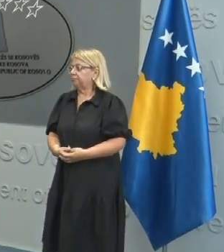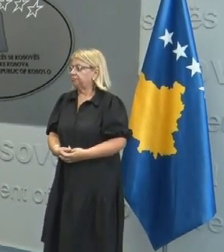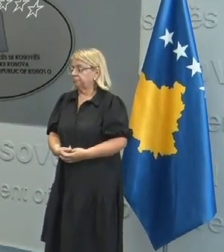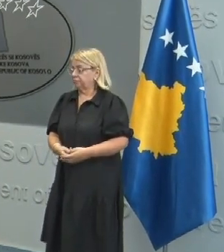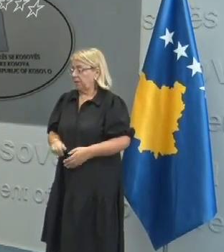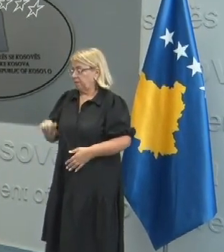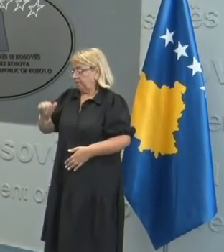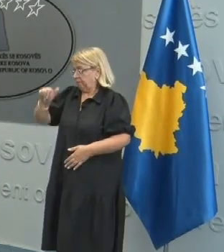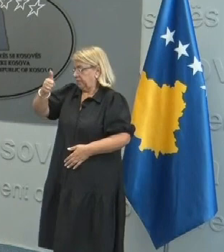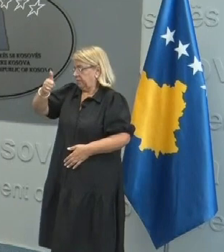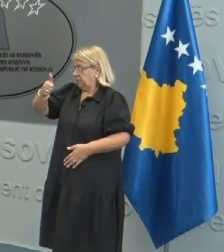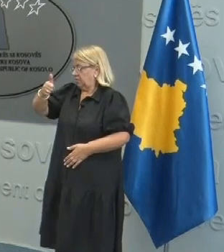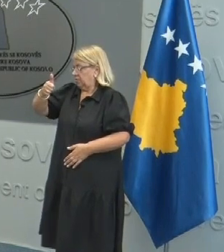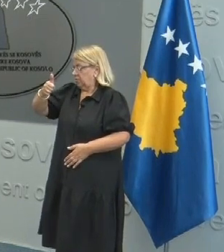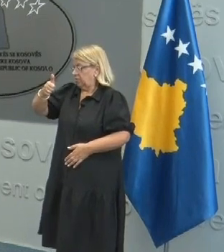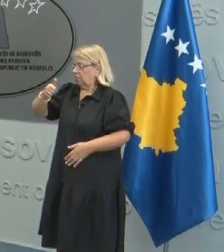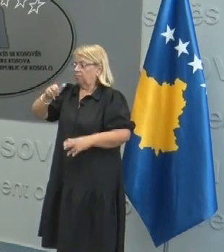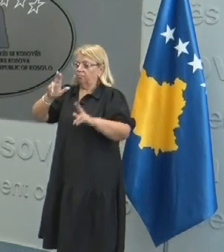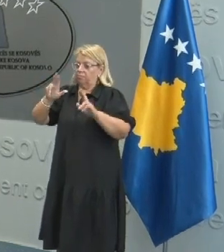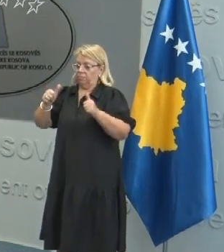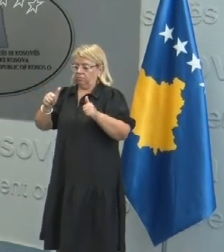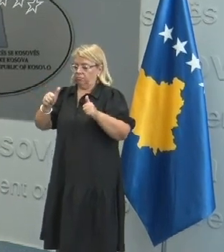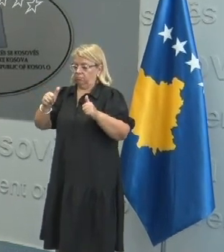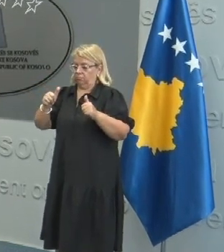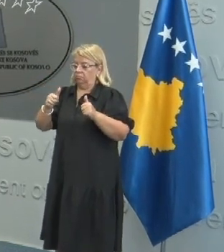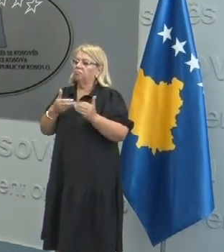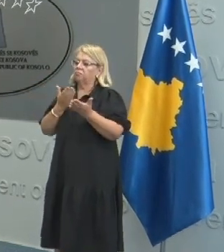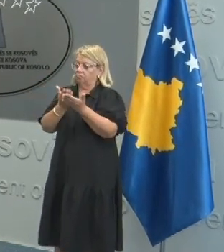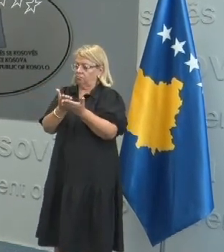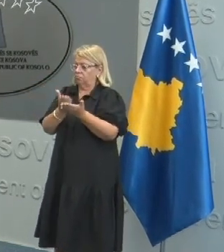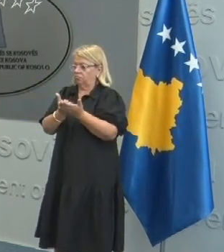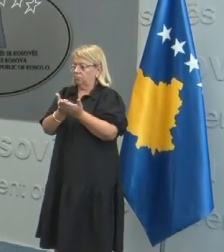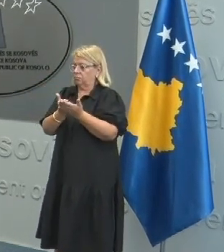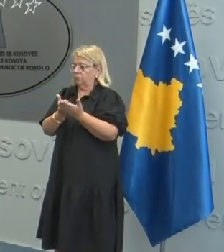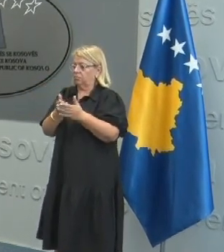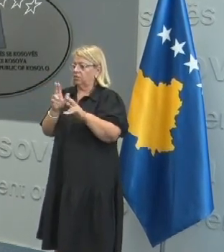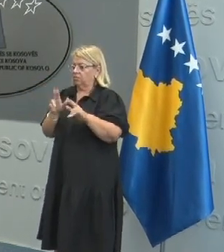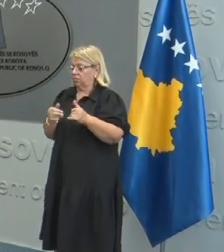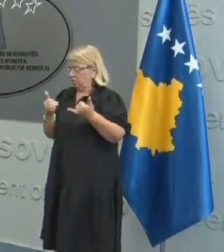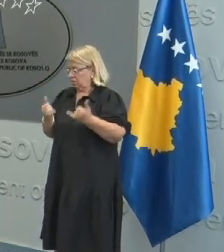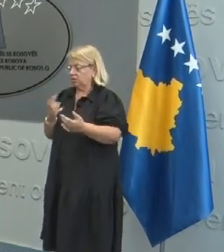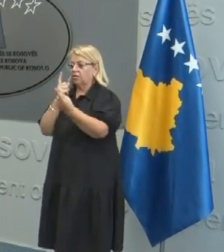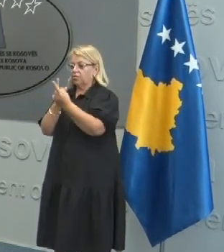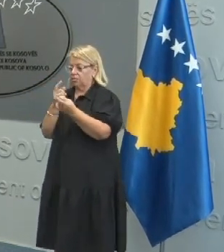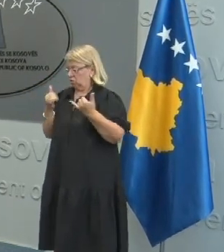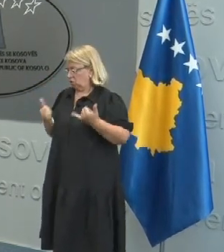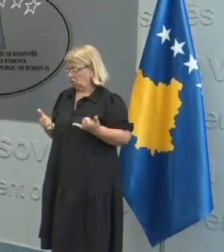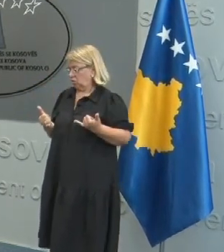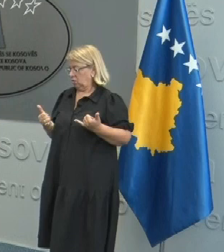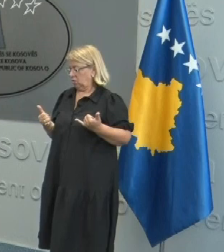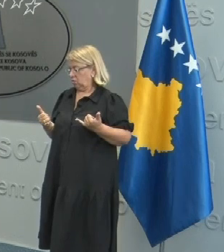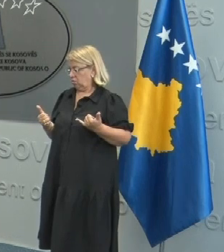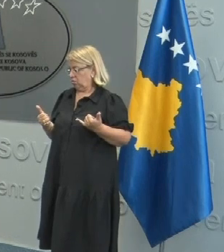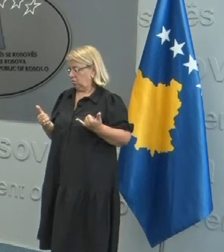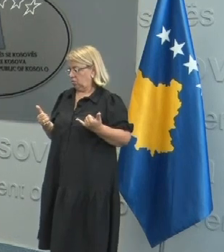Së pari, ka pasur opsione, do të ketë takime dhe sot,